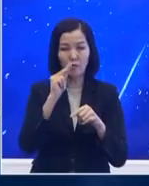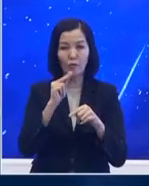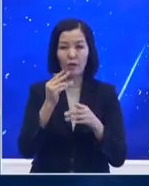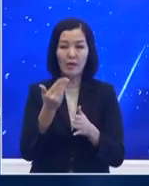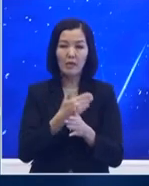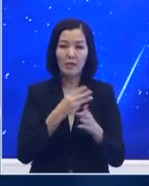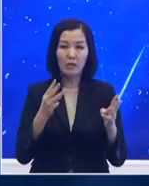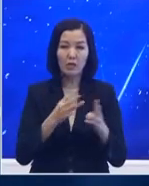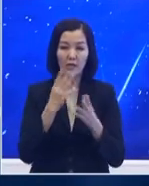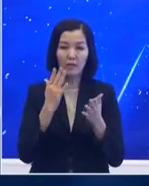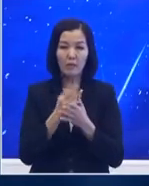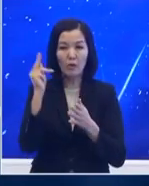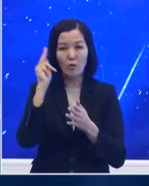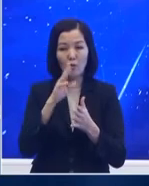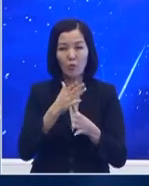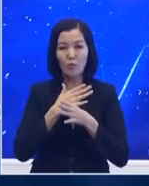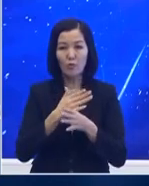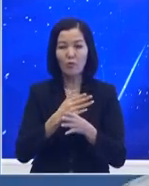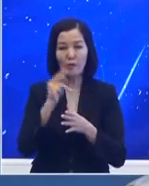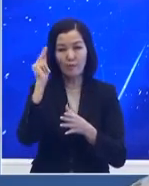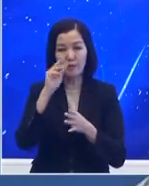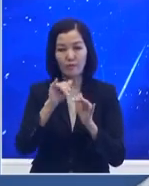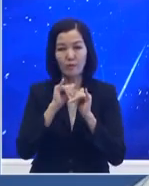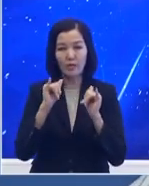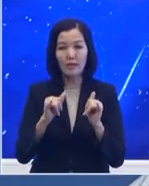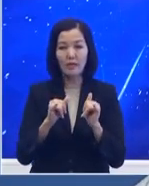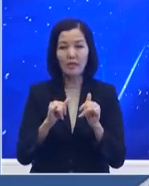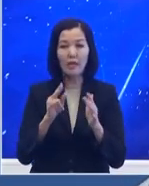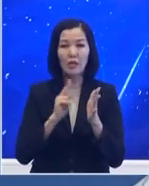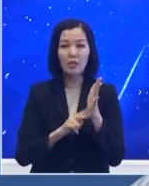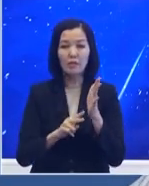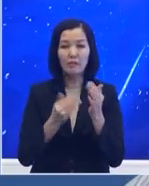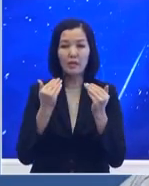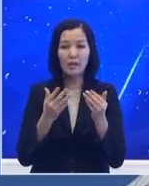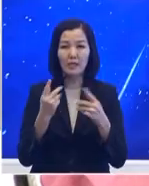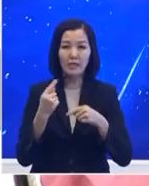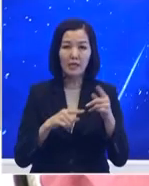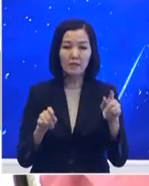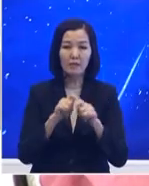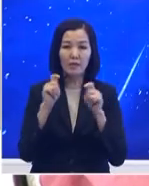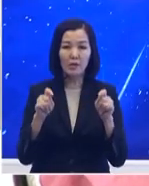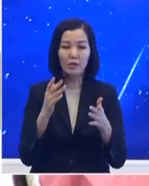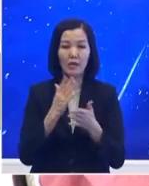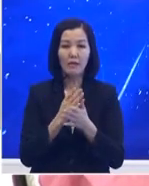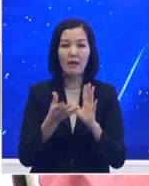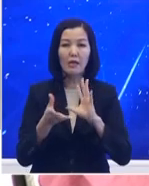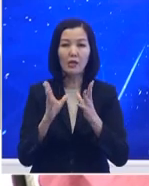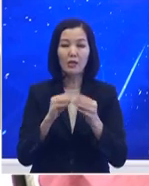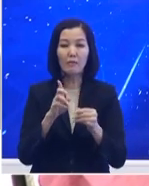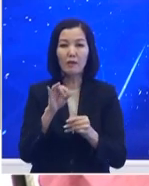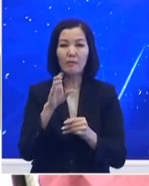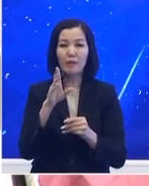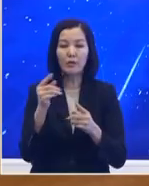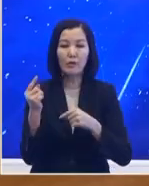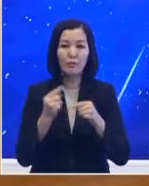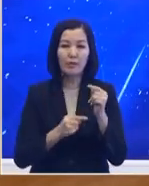ниет білдіріпті. Оқу курстар арқылы білімдерін жетілдірген олардың 70-і бүгінде өз ісін дөңгелетіп отыр. Ал жалпы бастау бизнес